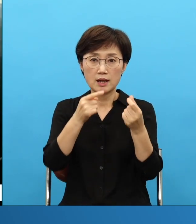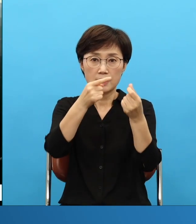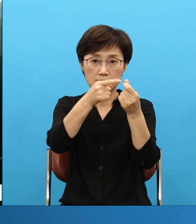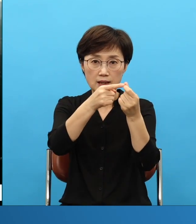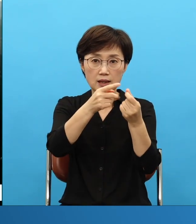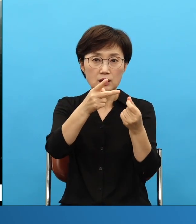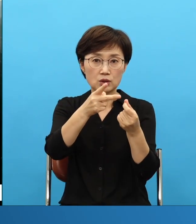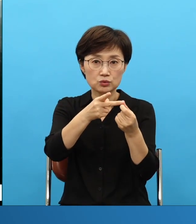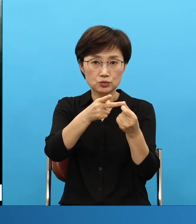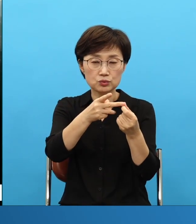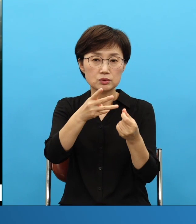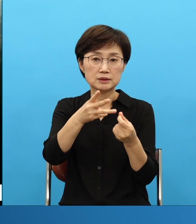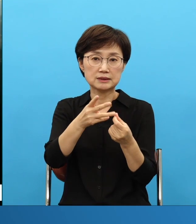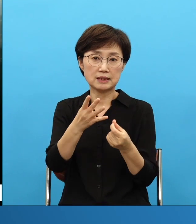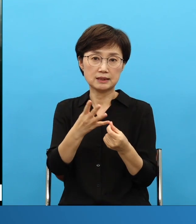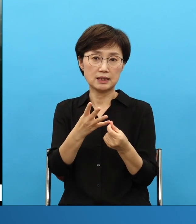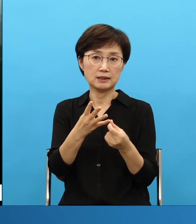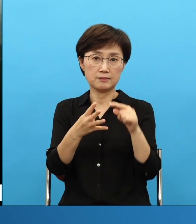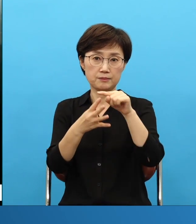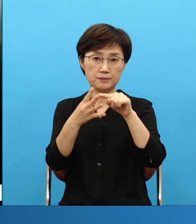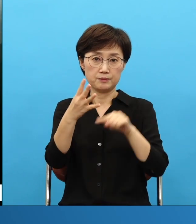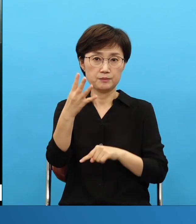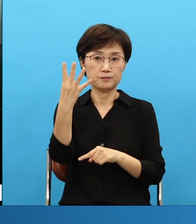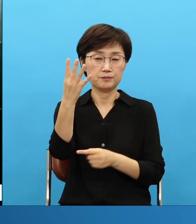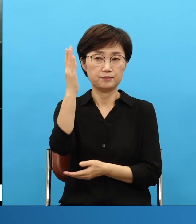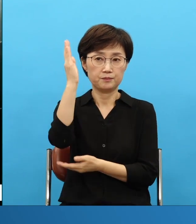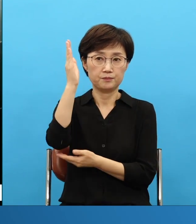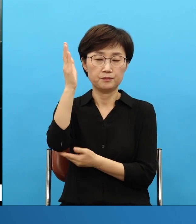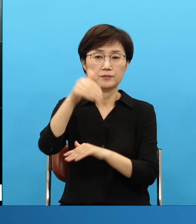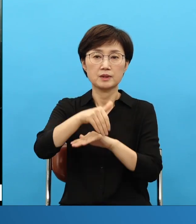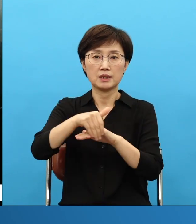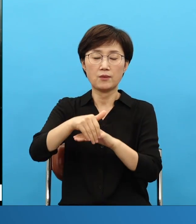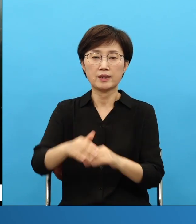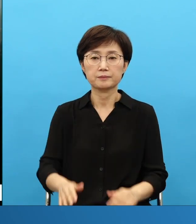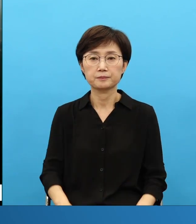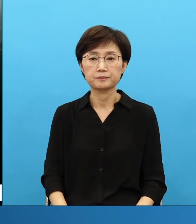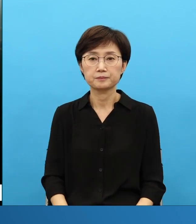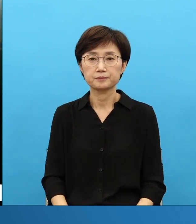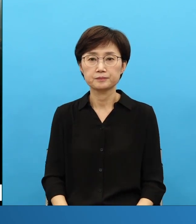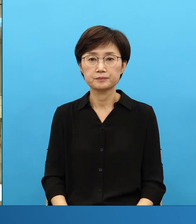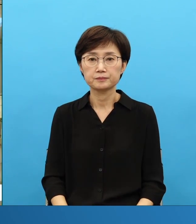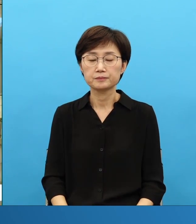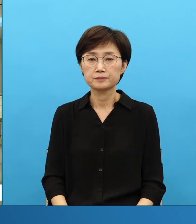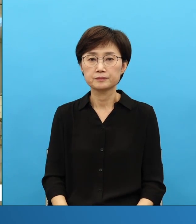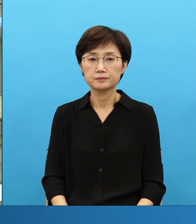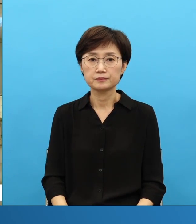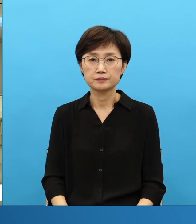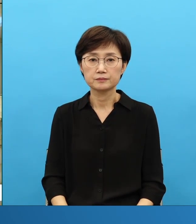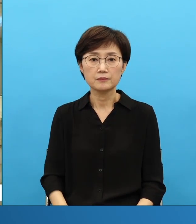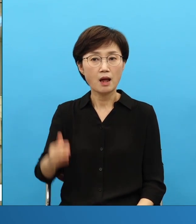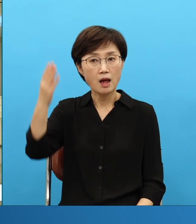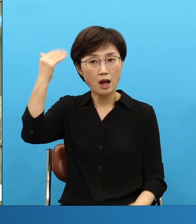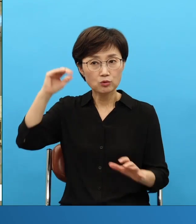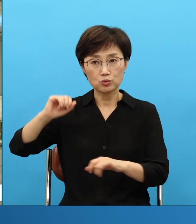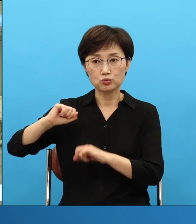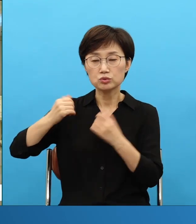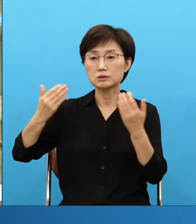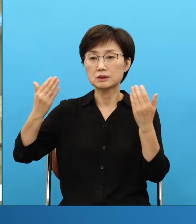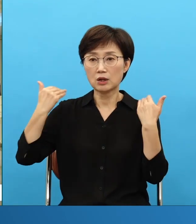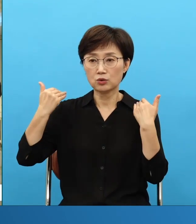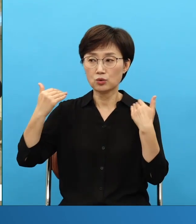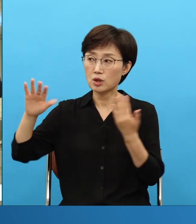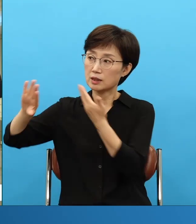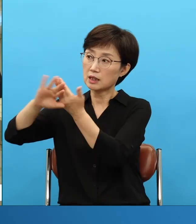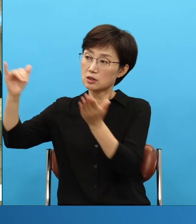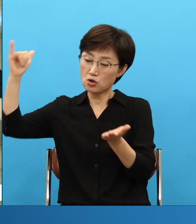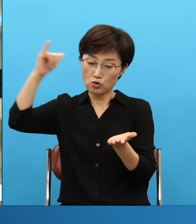핵심, 흩어진 제자들 메시지를 군선교대회 메시지로 받습니다. 또 대한민국 군사학교로 유학 온